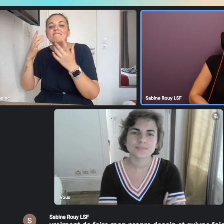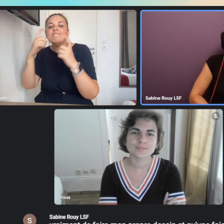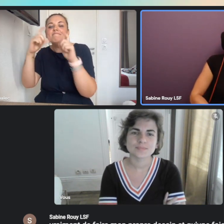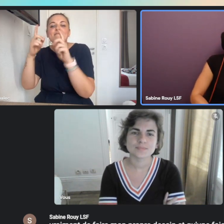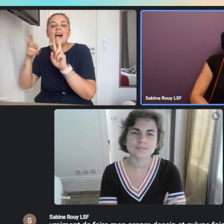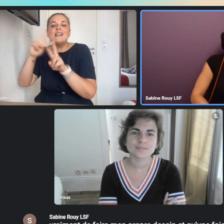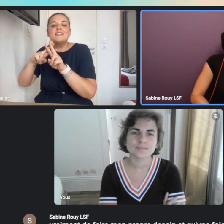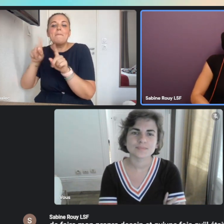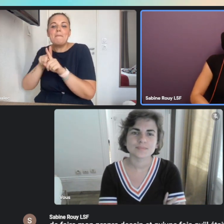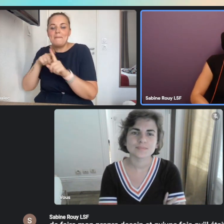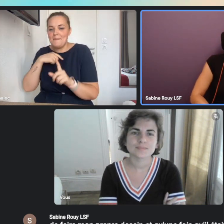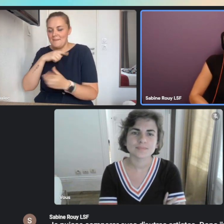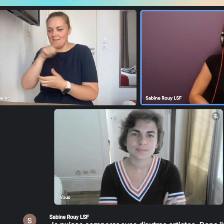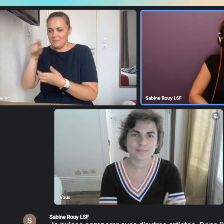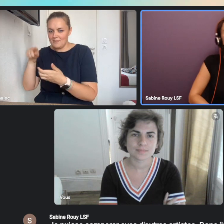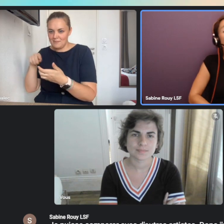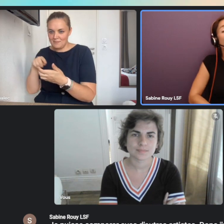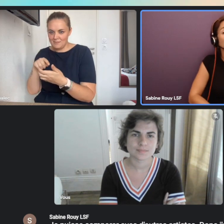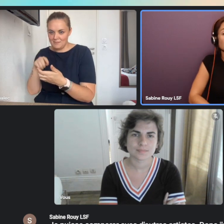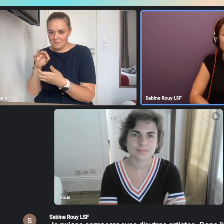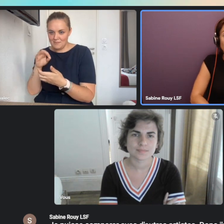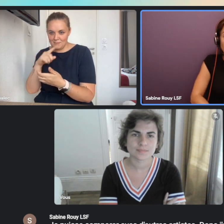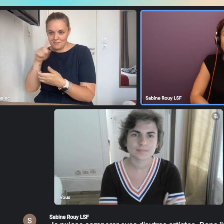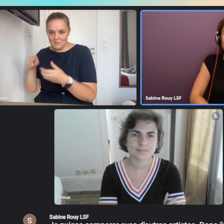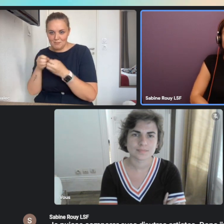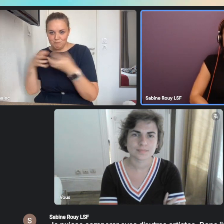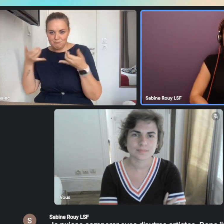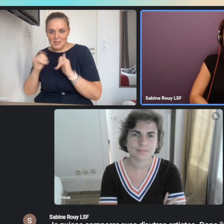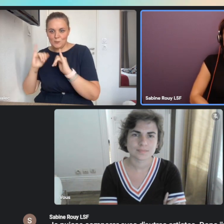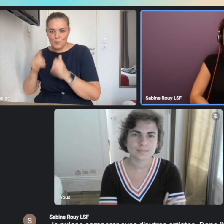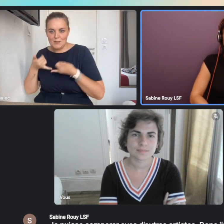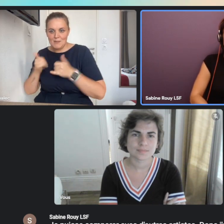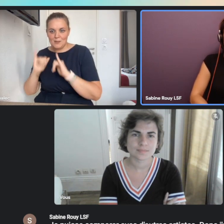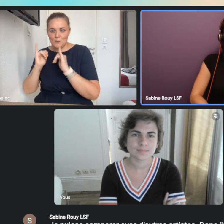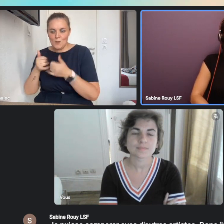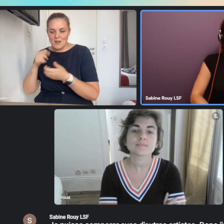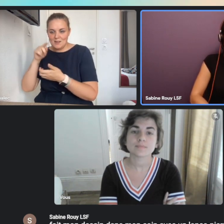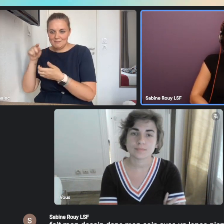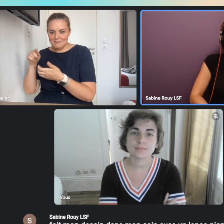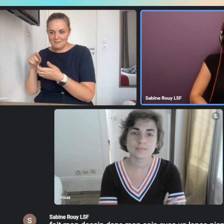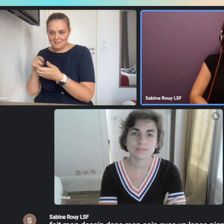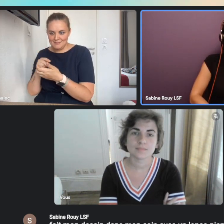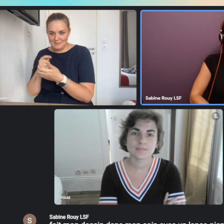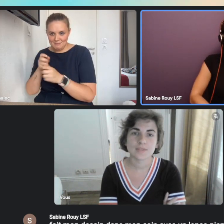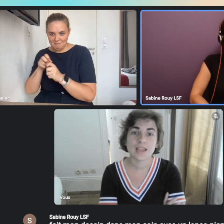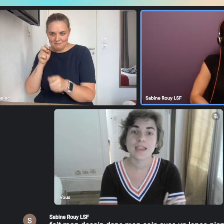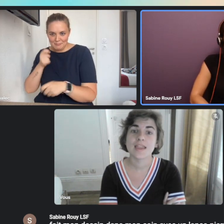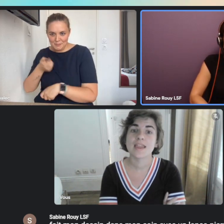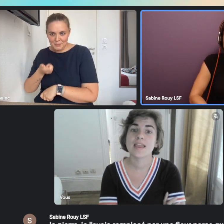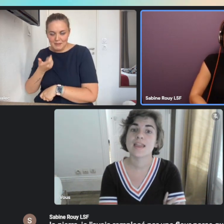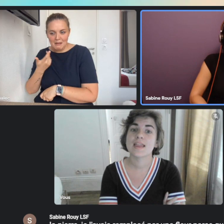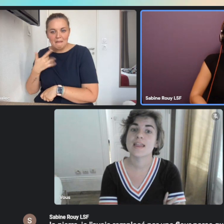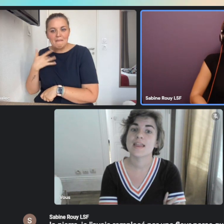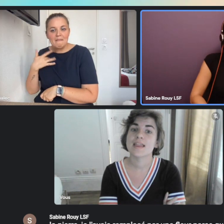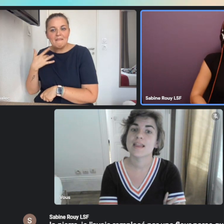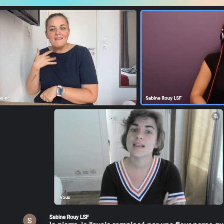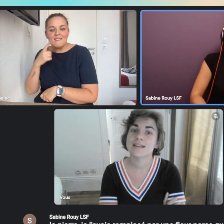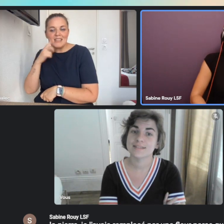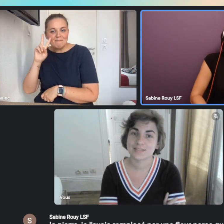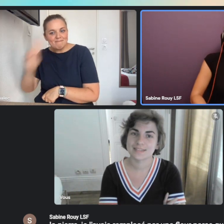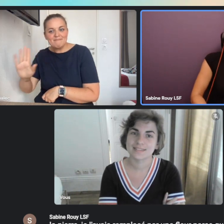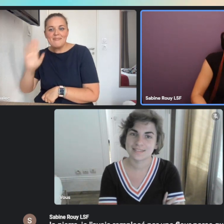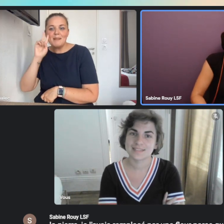ensuite, j'ai regardé justement sur Instagram ces hashtags et j'ai vu qu'en fait, il y avait beaucoup de gens qui avaient fait un dessin de balançoire, une majorité, très